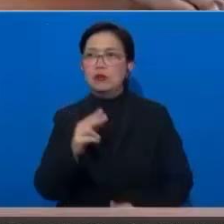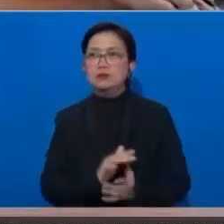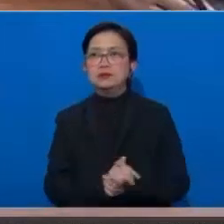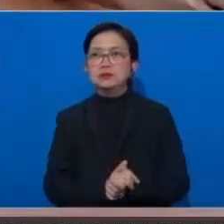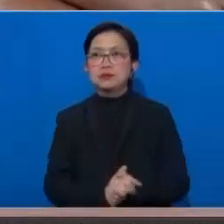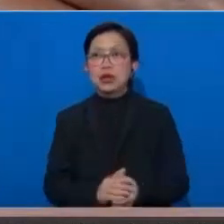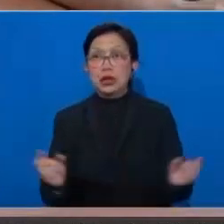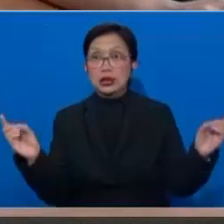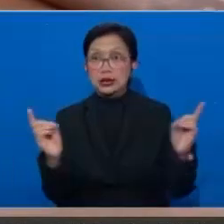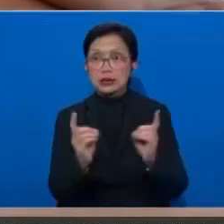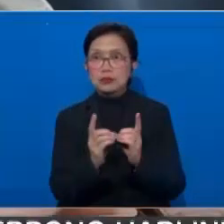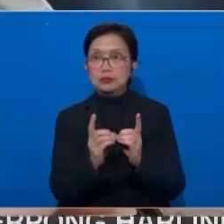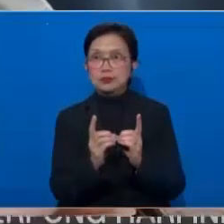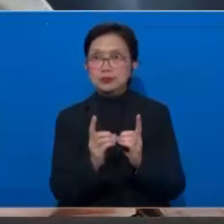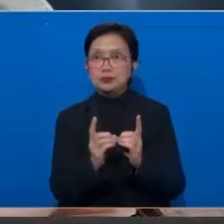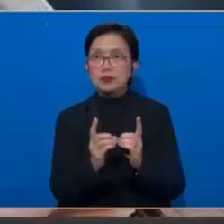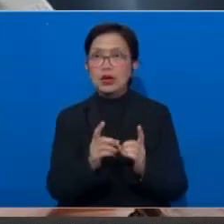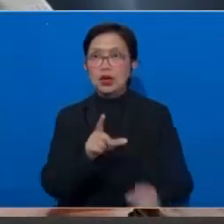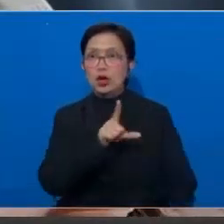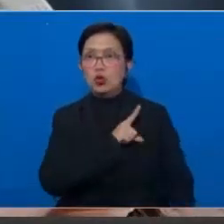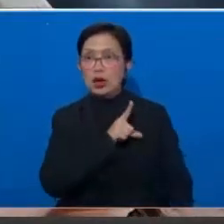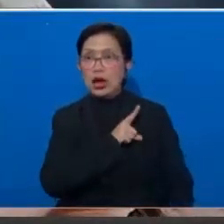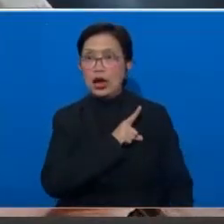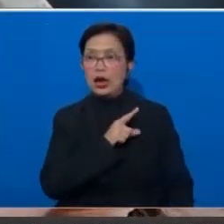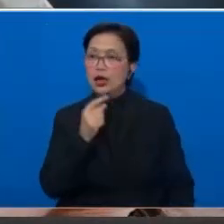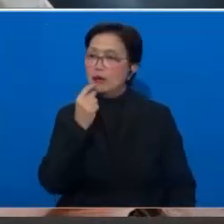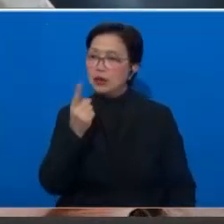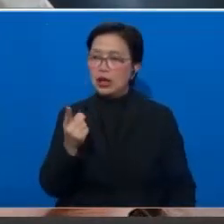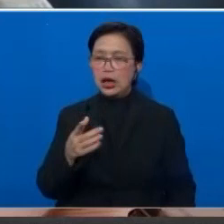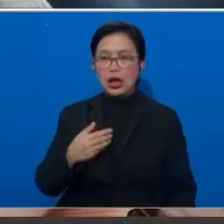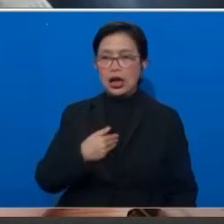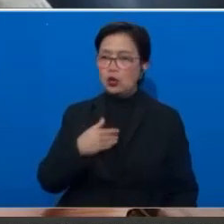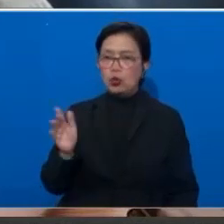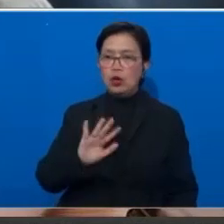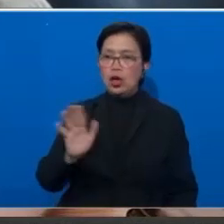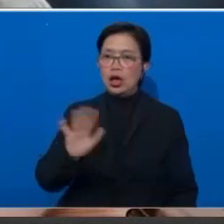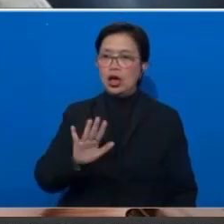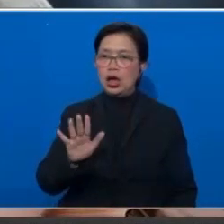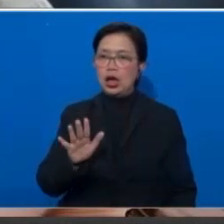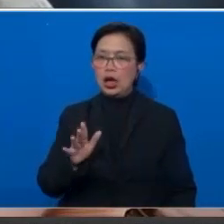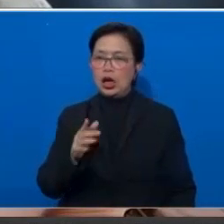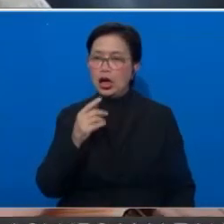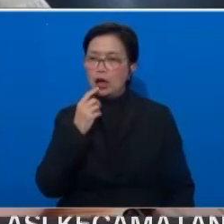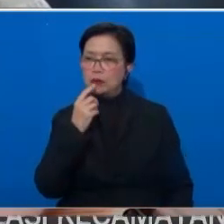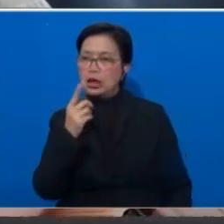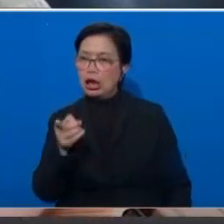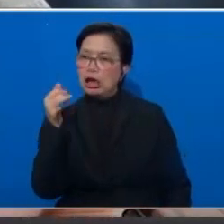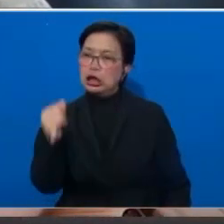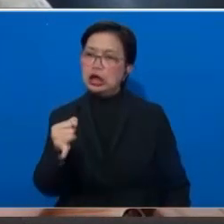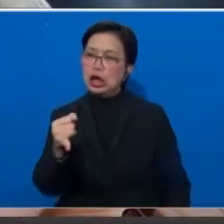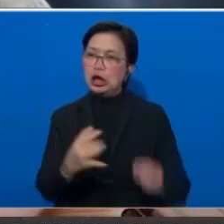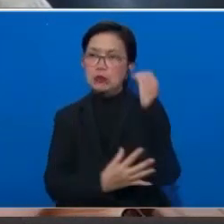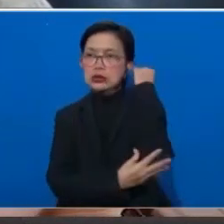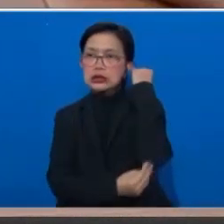Lurah Ancol Saud berdalih tidak ada maksud menghina para petugas PPSU. Kata miskin yang ia pakai bersama Sekretaris Kelurahan